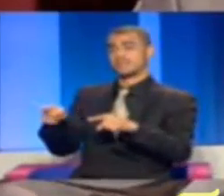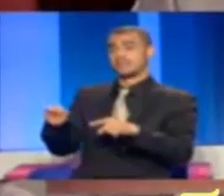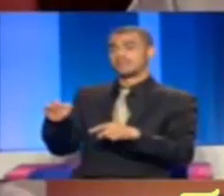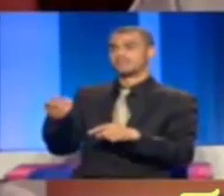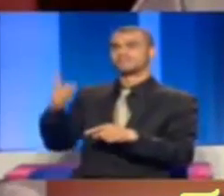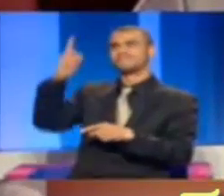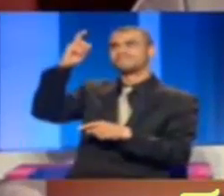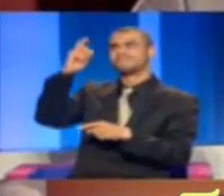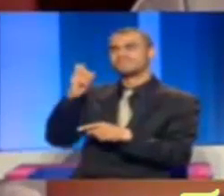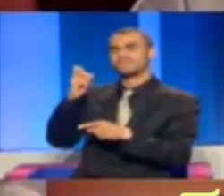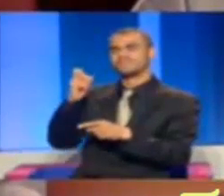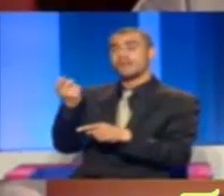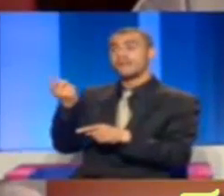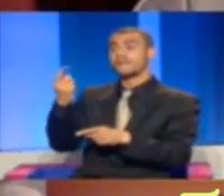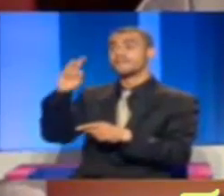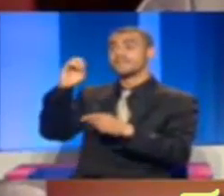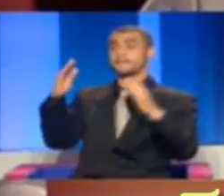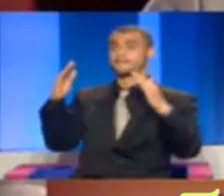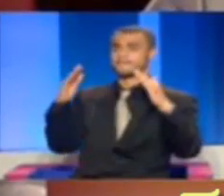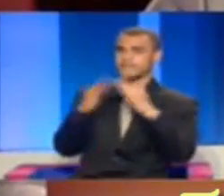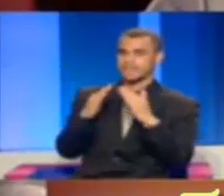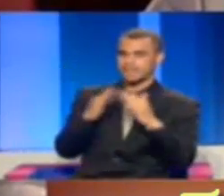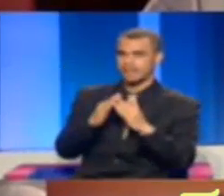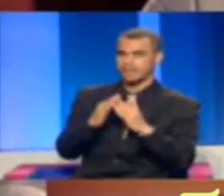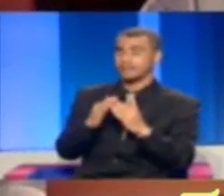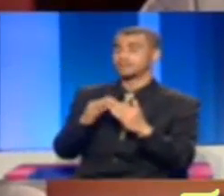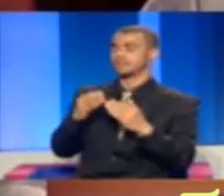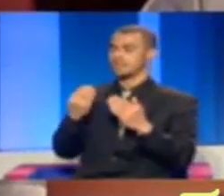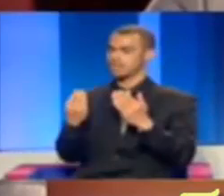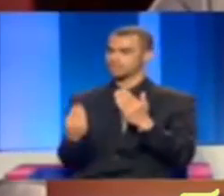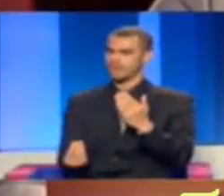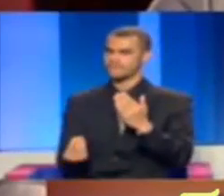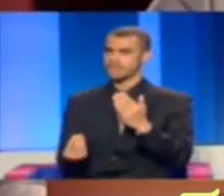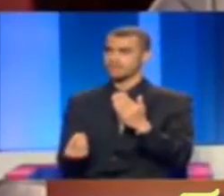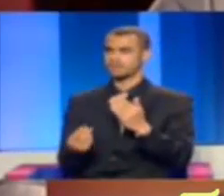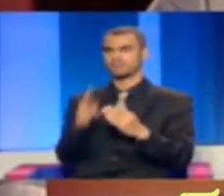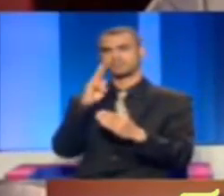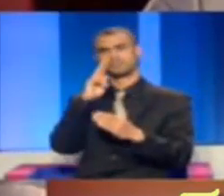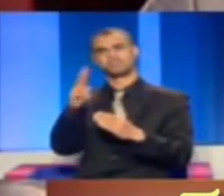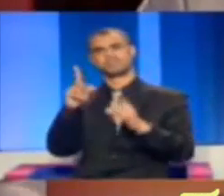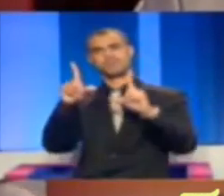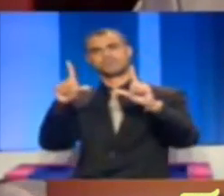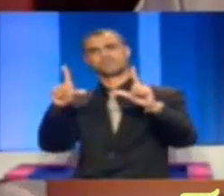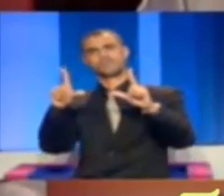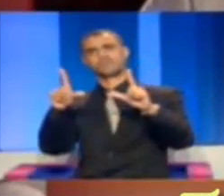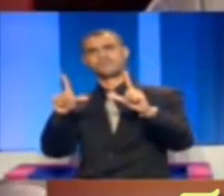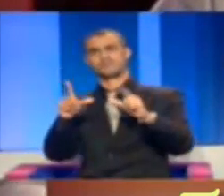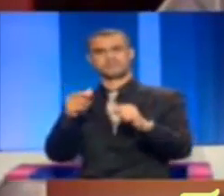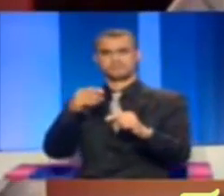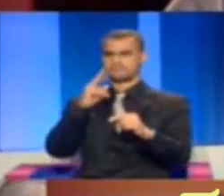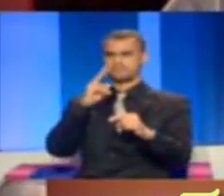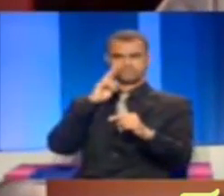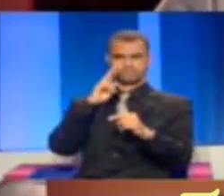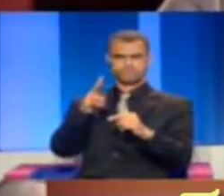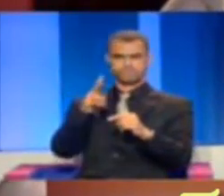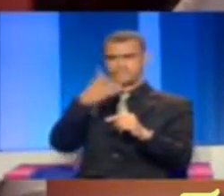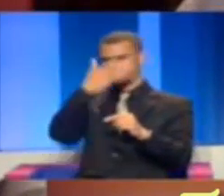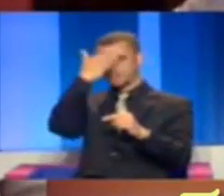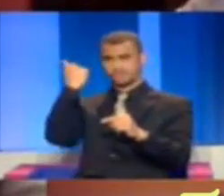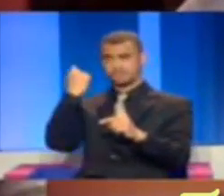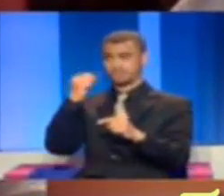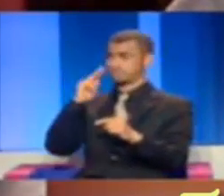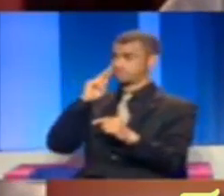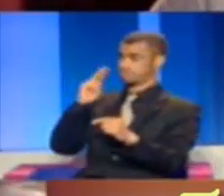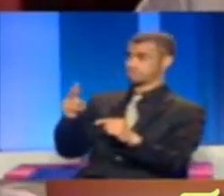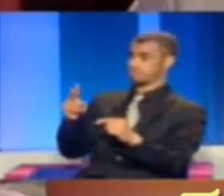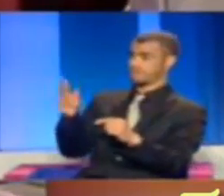كيبدا من المنزل، من المنزل ملي كيولي الطفل مثلا ما يقدرش كيشوف الرسوم ما كيفهموش، هو غادي للمدرسه